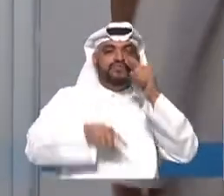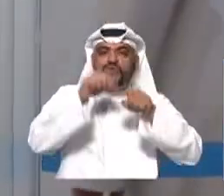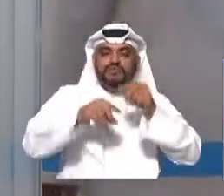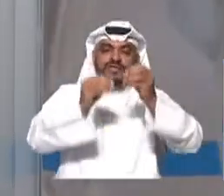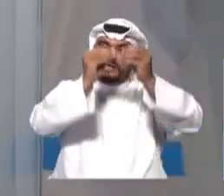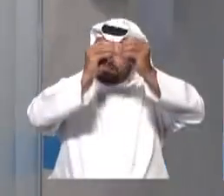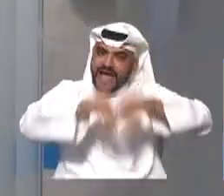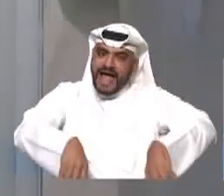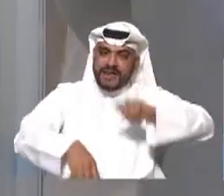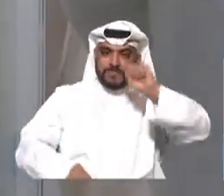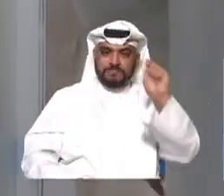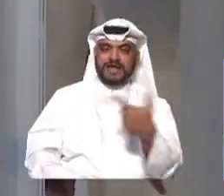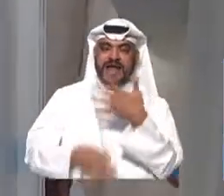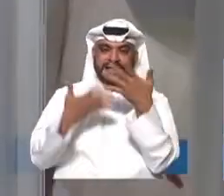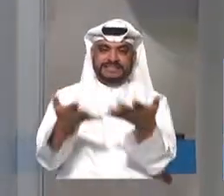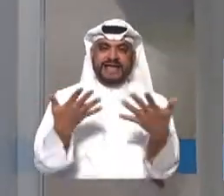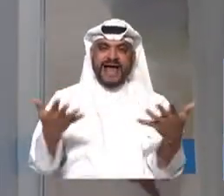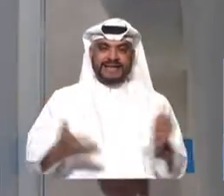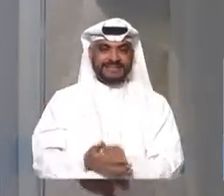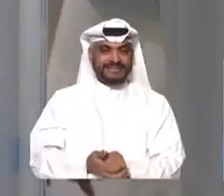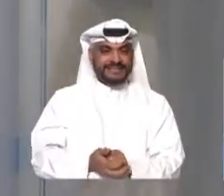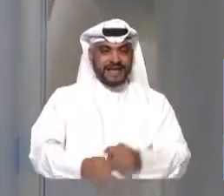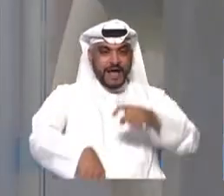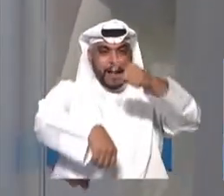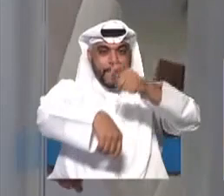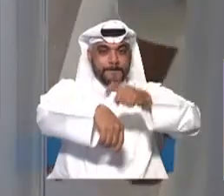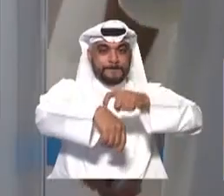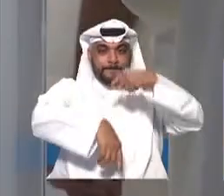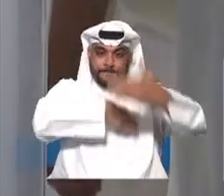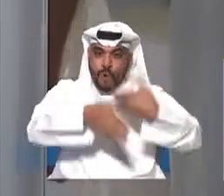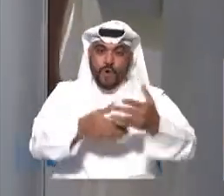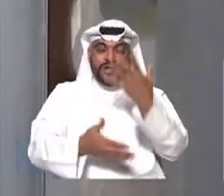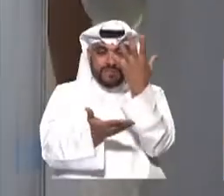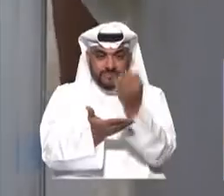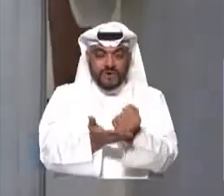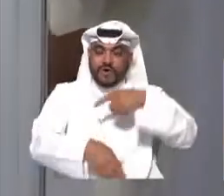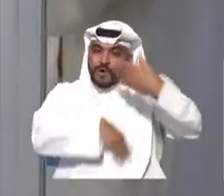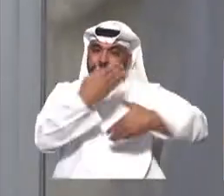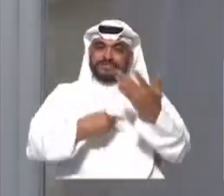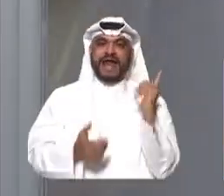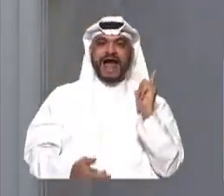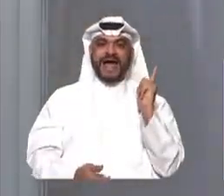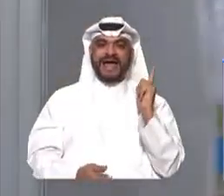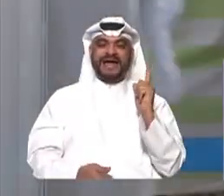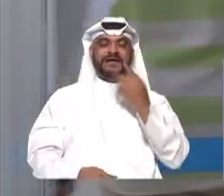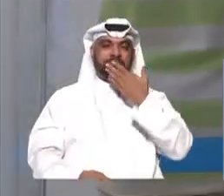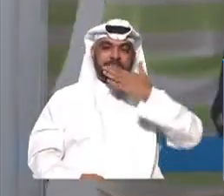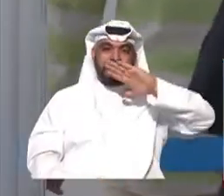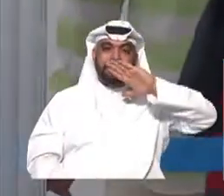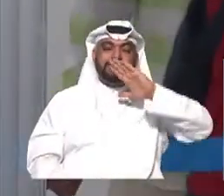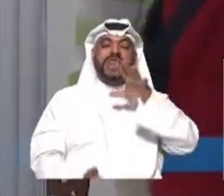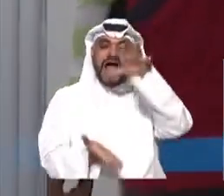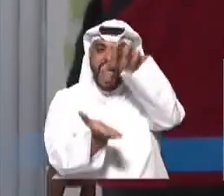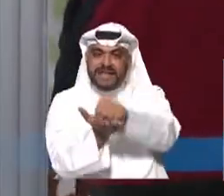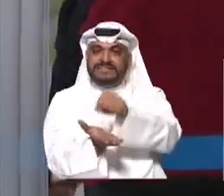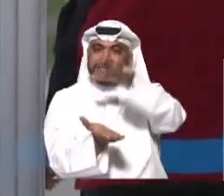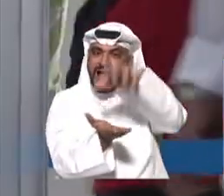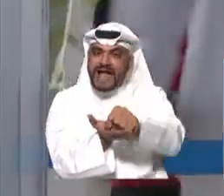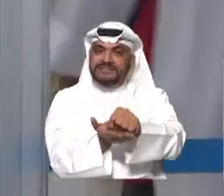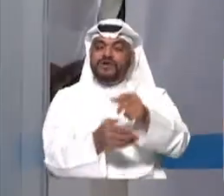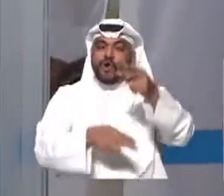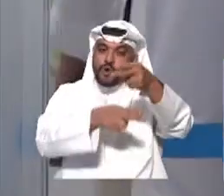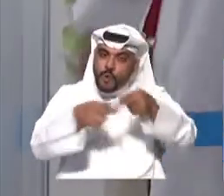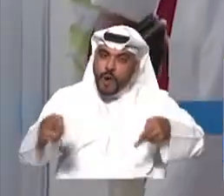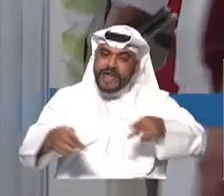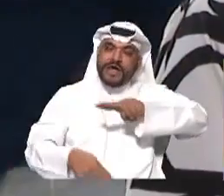بحلها وتسجيل بسهوله. المواعيد قاعد توصل بسرعه للمراجعين للمسجلين عبر المنصه سواء كانوا كويتيين